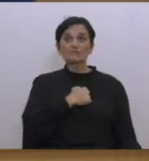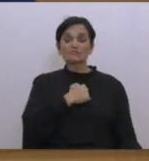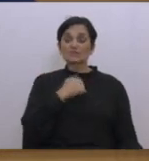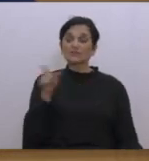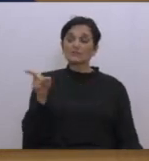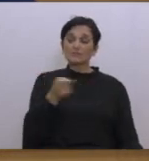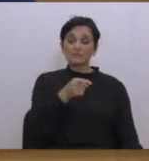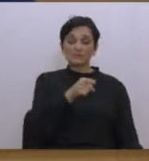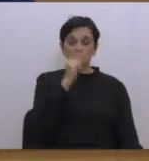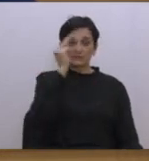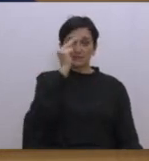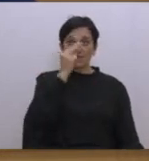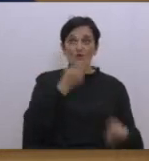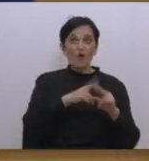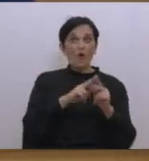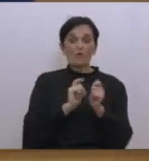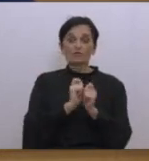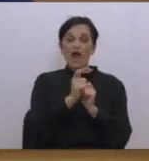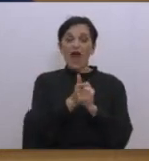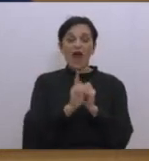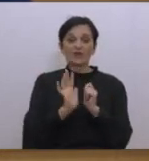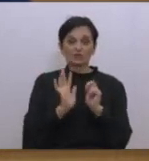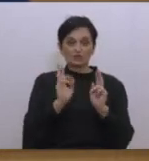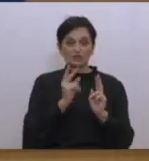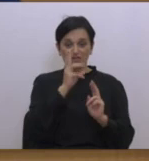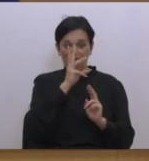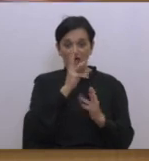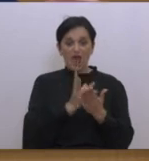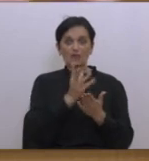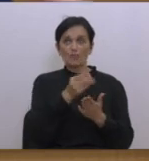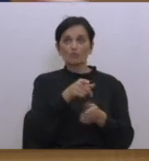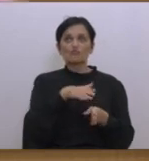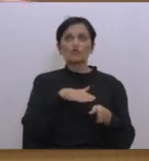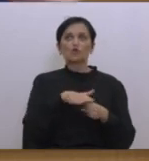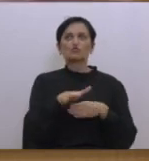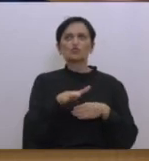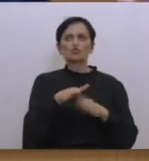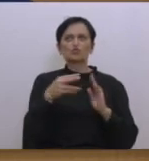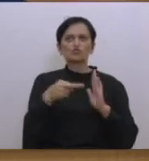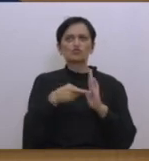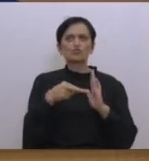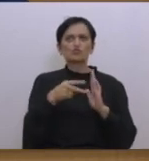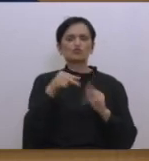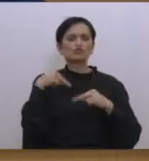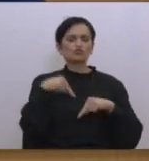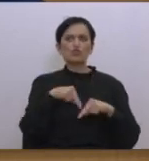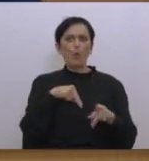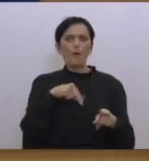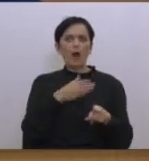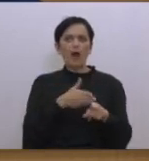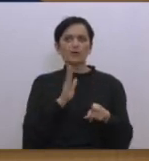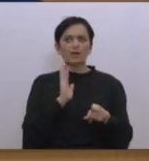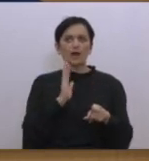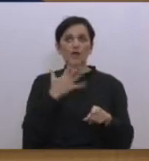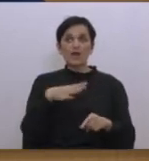სწავლობენო და ამიტომ არ უნდა გადაუხადოთ ეს 10 ხელფასიო. არ არიანო სულფასოვანი შრომა არ არისო ეს. ხო და